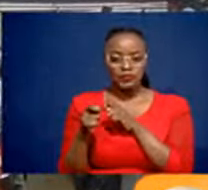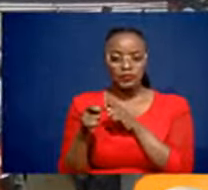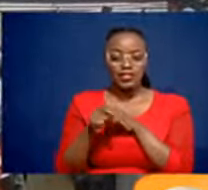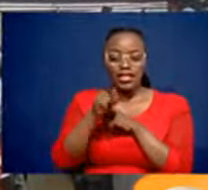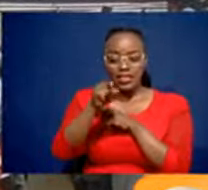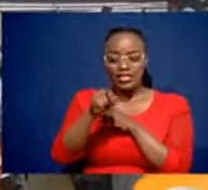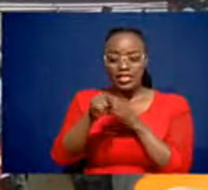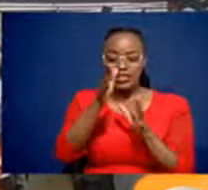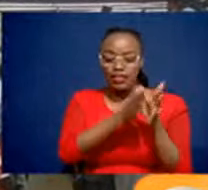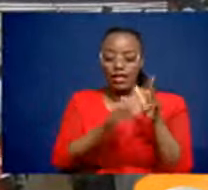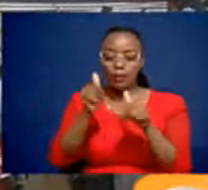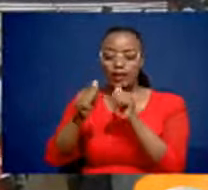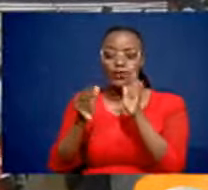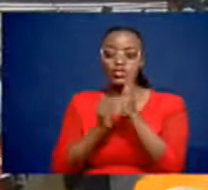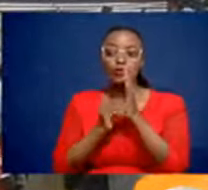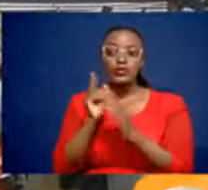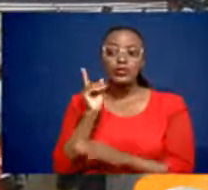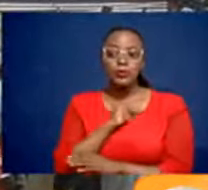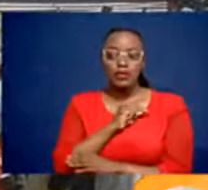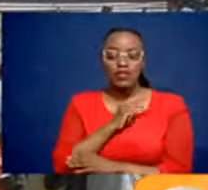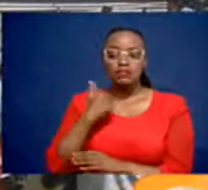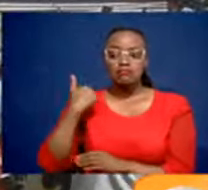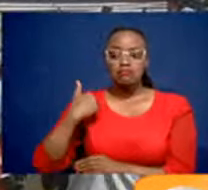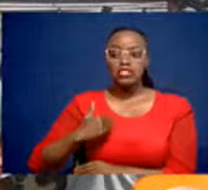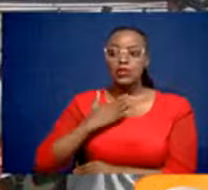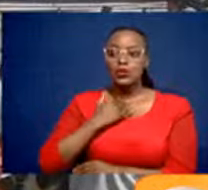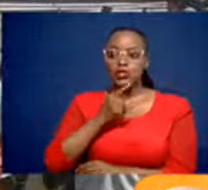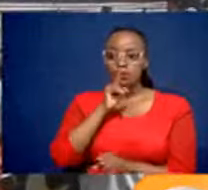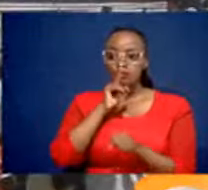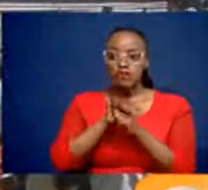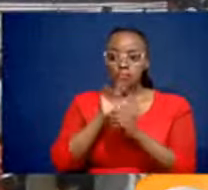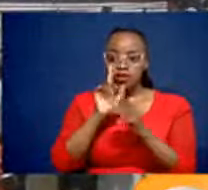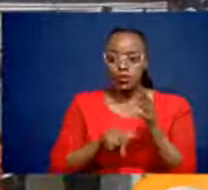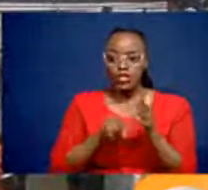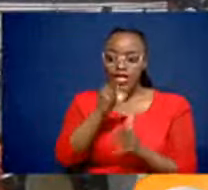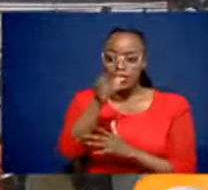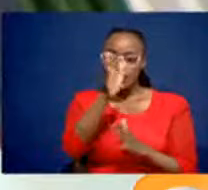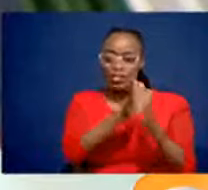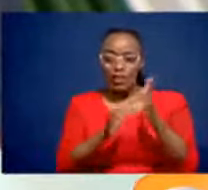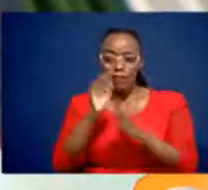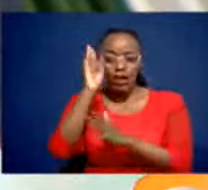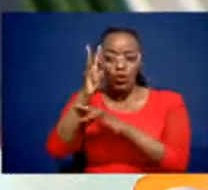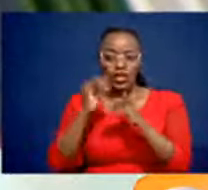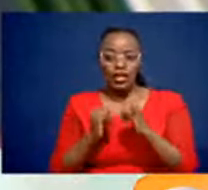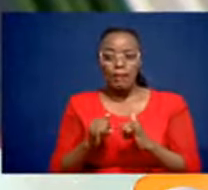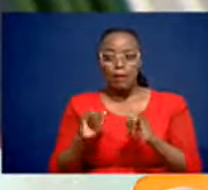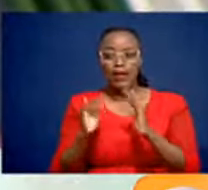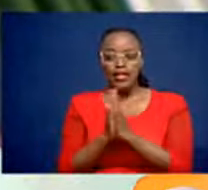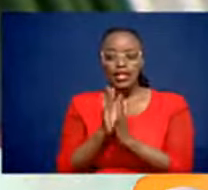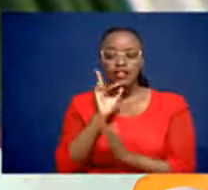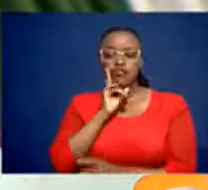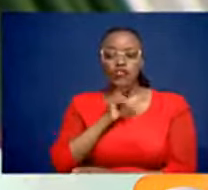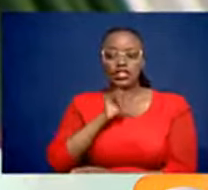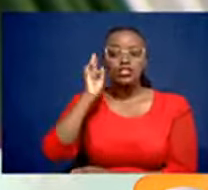Hiyo ndio mpango tumeweka, na mimi nataka niwahakikishie hiyo mpango tutatekeleza na